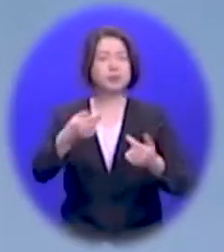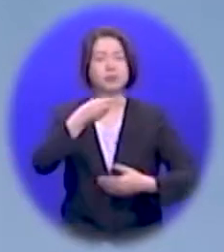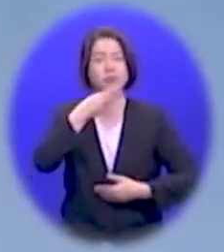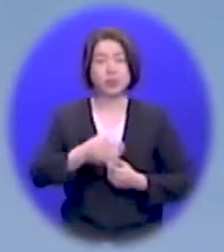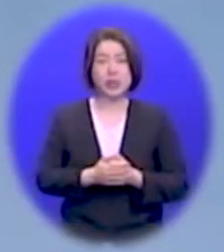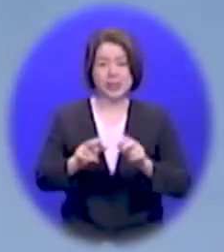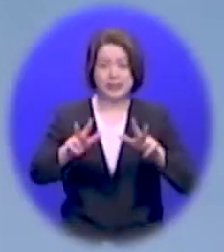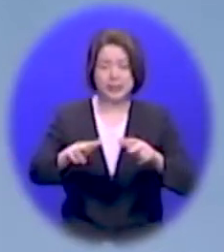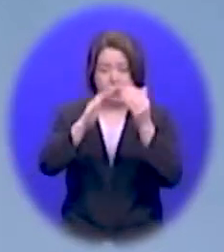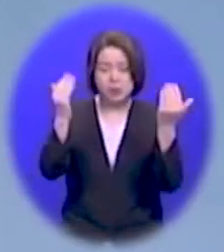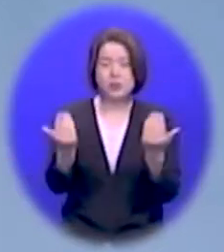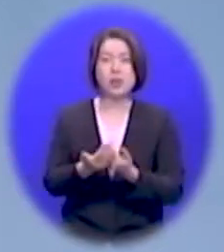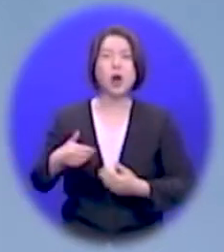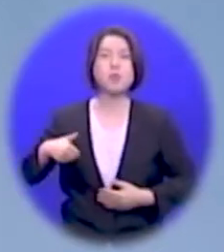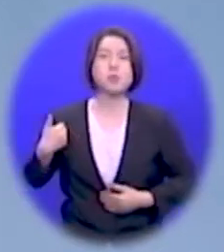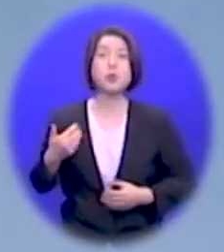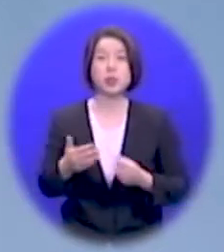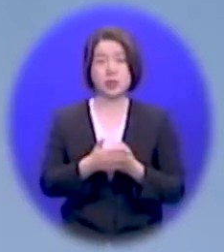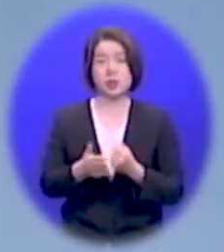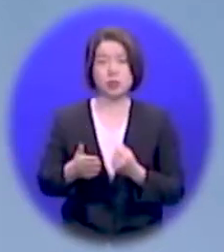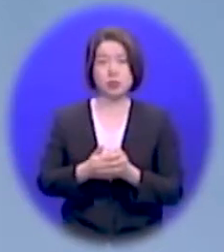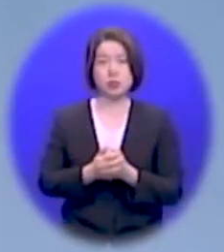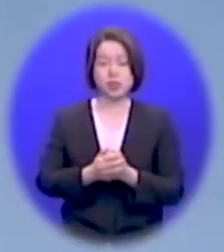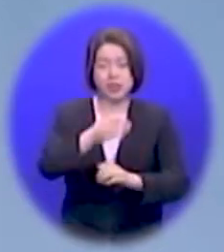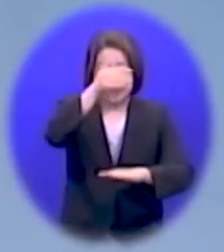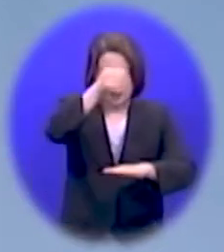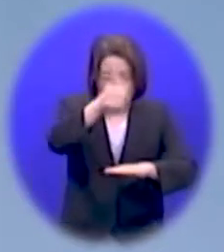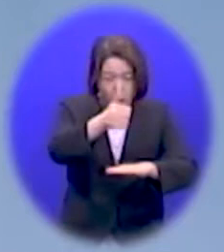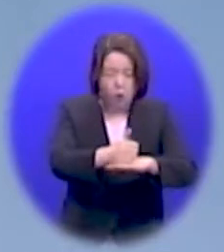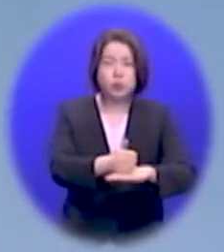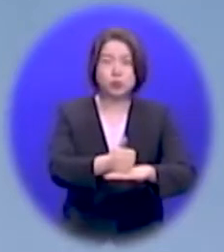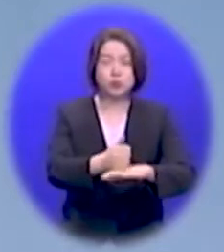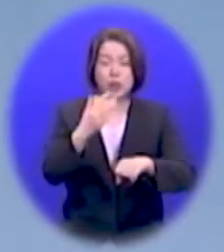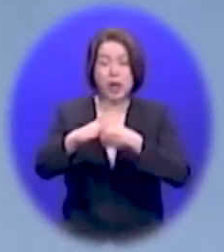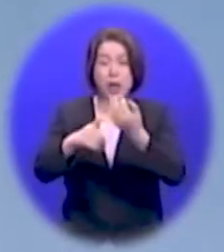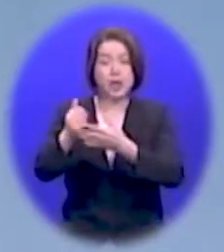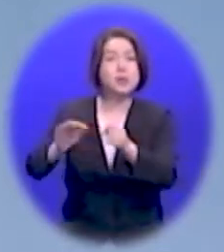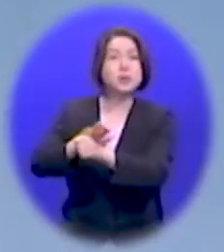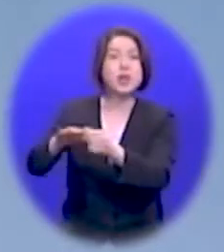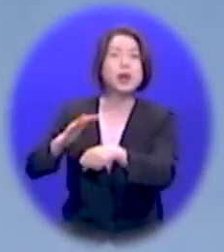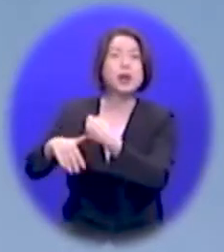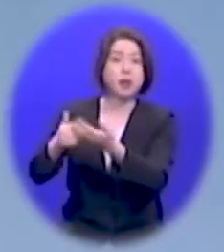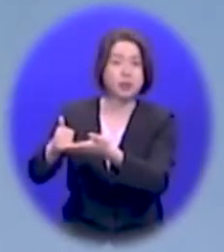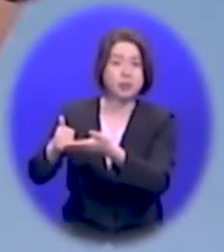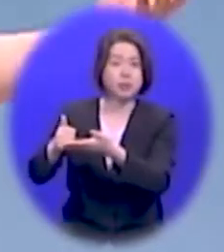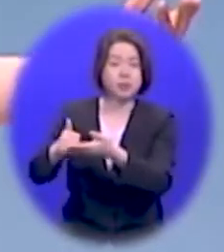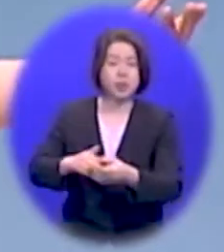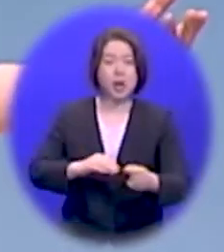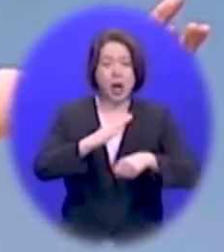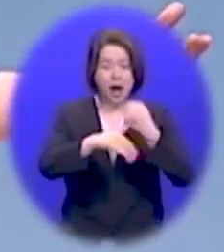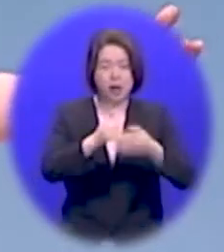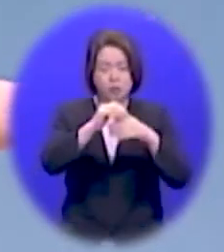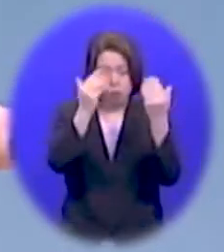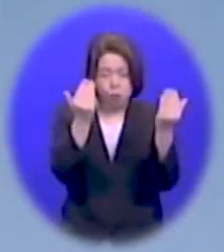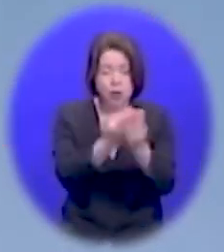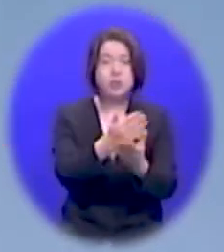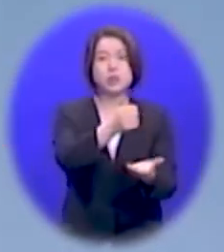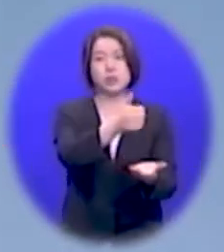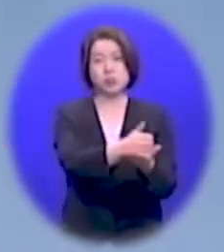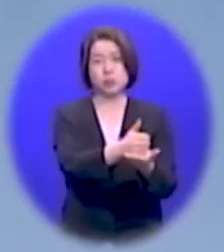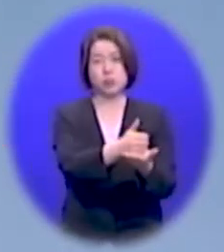지금은 다 몰라서 그런 것 뿐이지 결국은 하나님은 사랑의 하나님이 고 하나님을 완전하신 분이시고